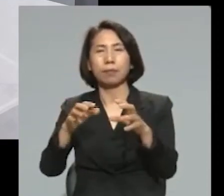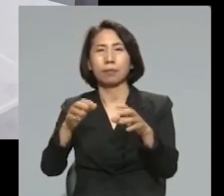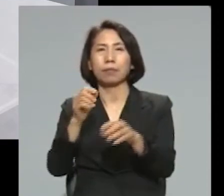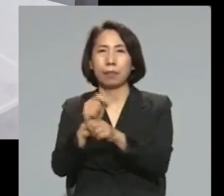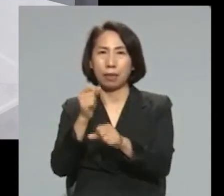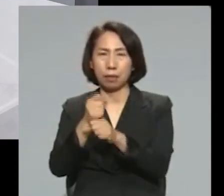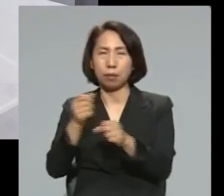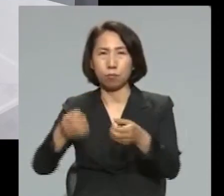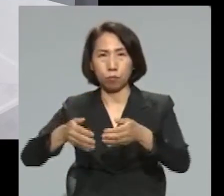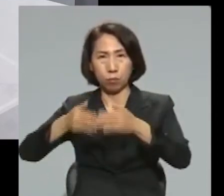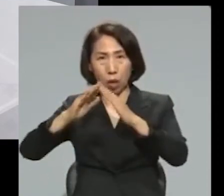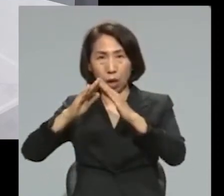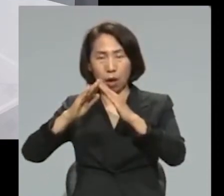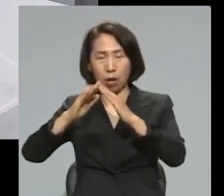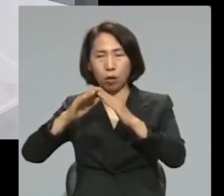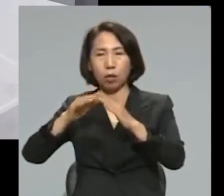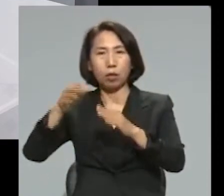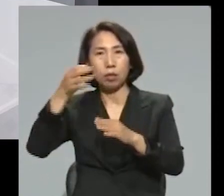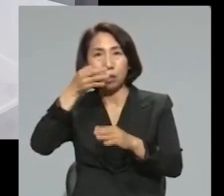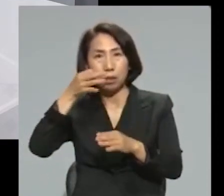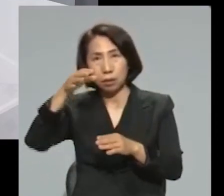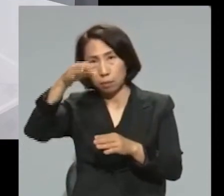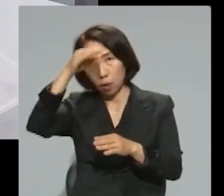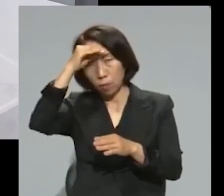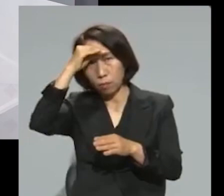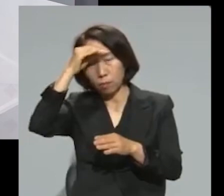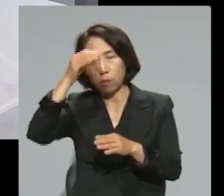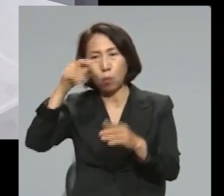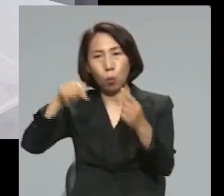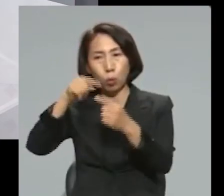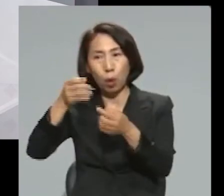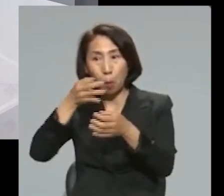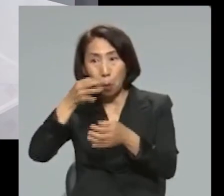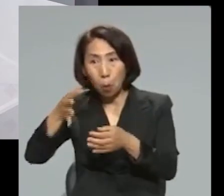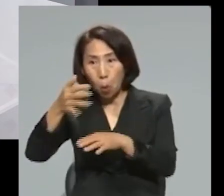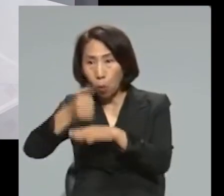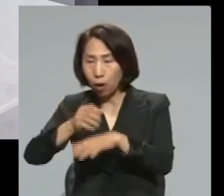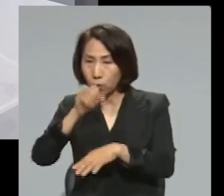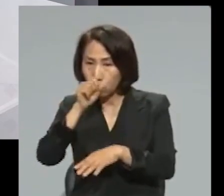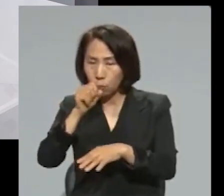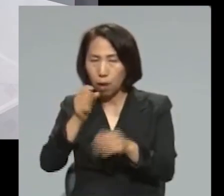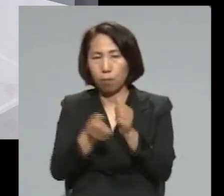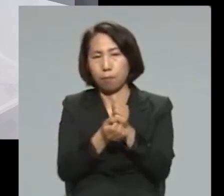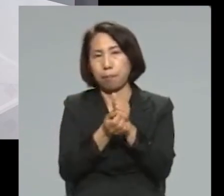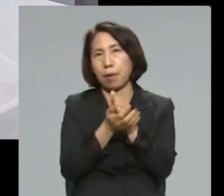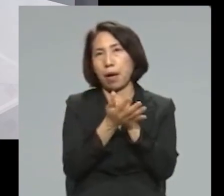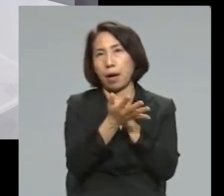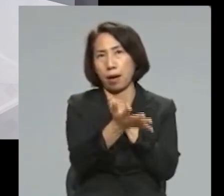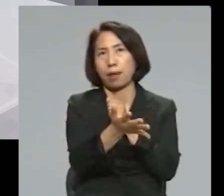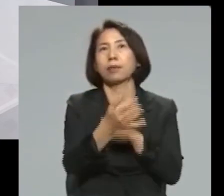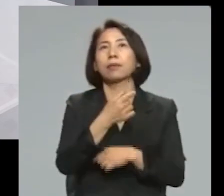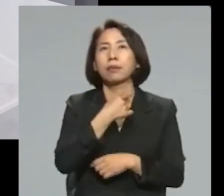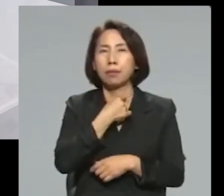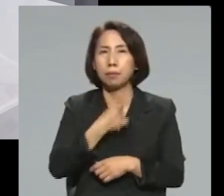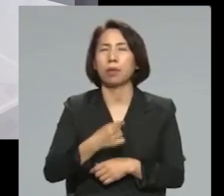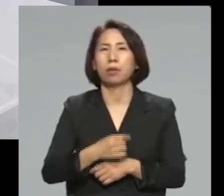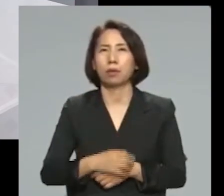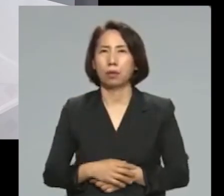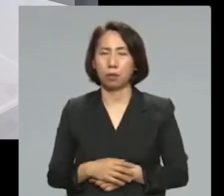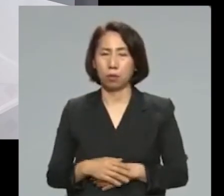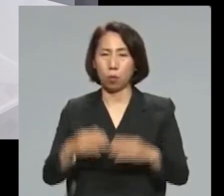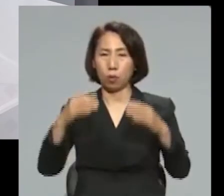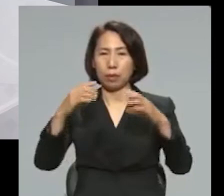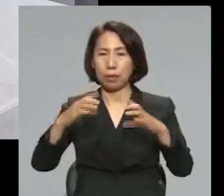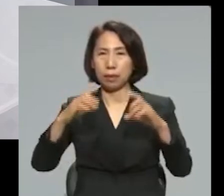신축하여 시범 운영토록 하고 결과가 좋다면 전체적으로 확대 보급을 하겠습니다. 관내